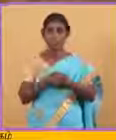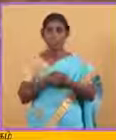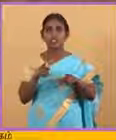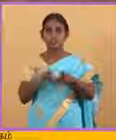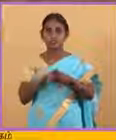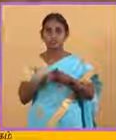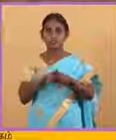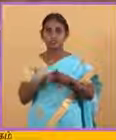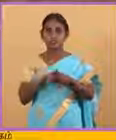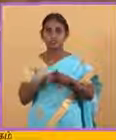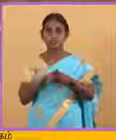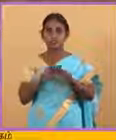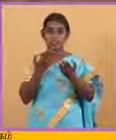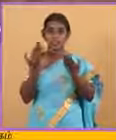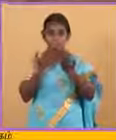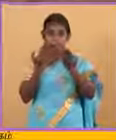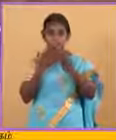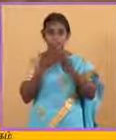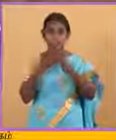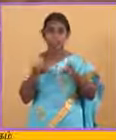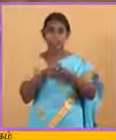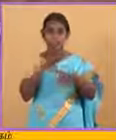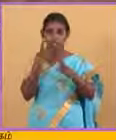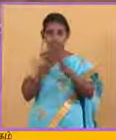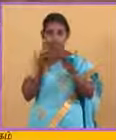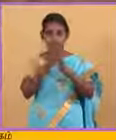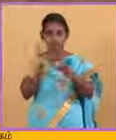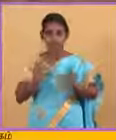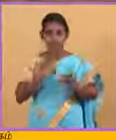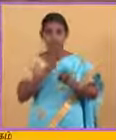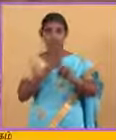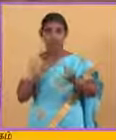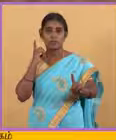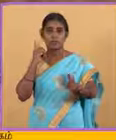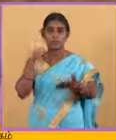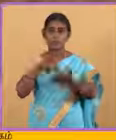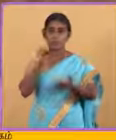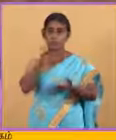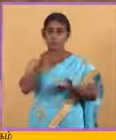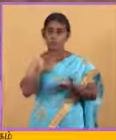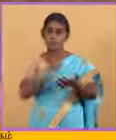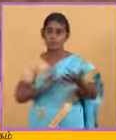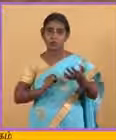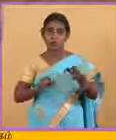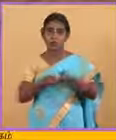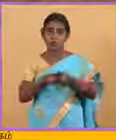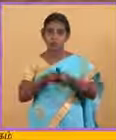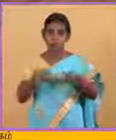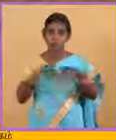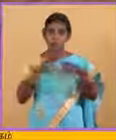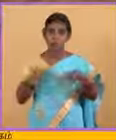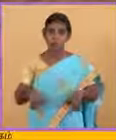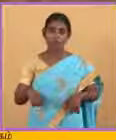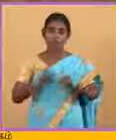அந்தளவுக்கு கற்க கசடர கற்பவை கற்றபன் நிற்க என்ற வள்ளுவன் குரலுக்கு வாழ்ந்தபடி வாழ்ந்து காட்டியிருக்கிறார் என்று